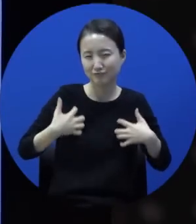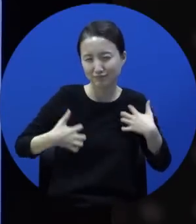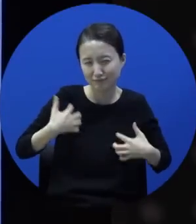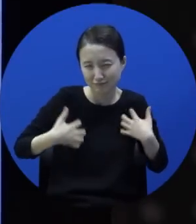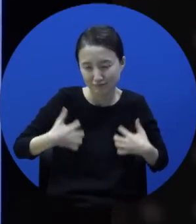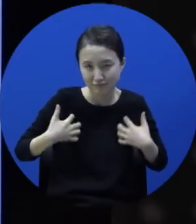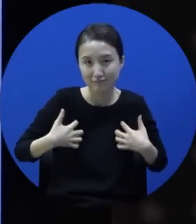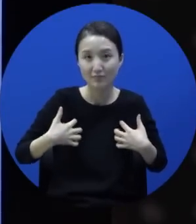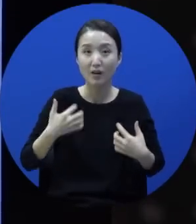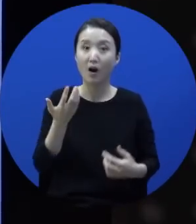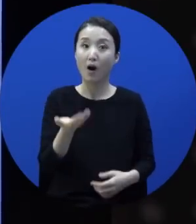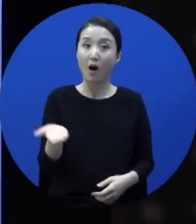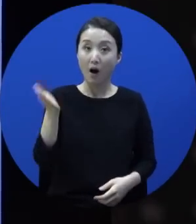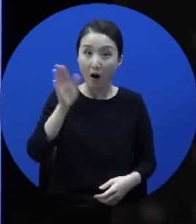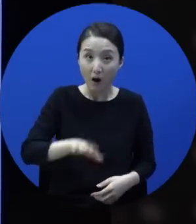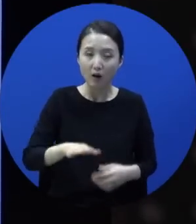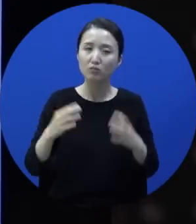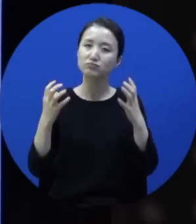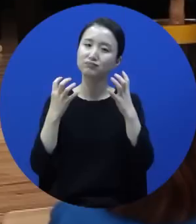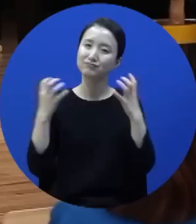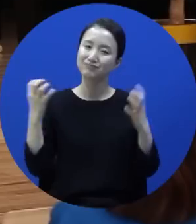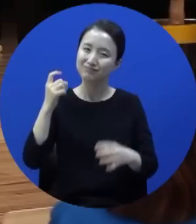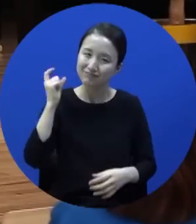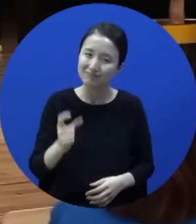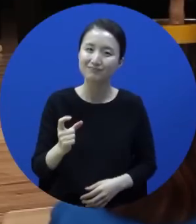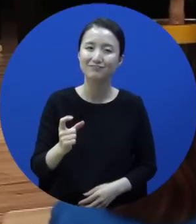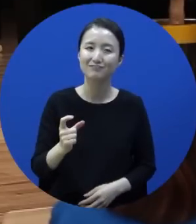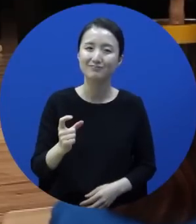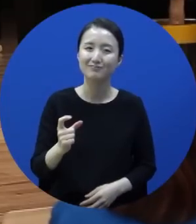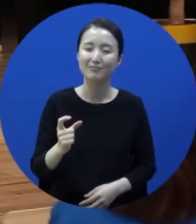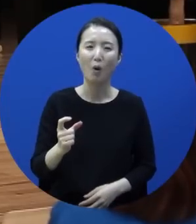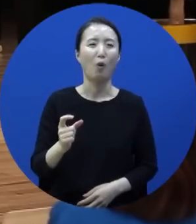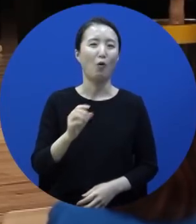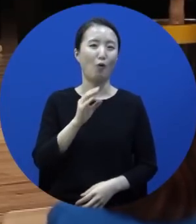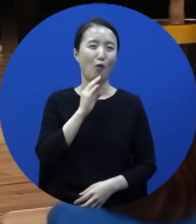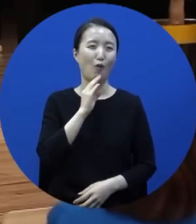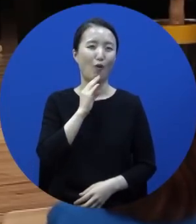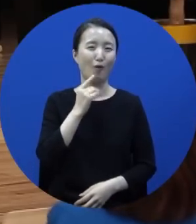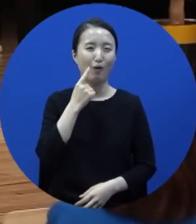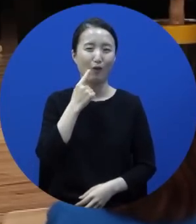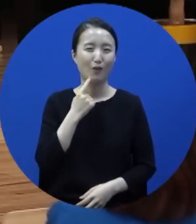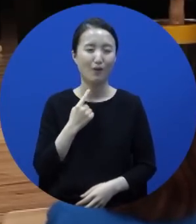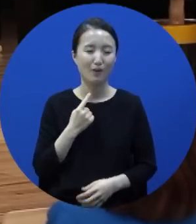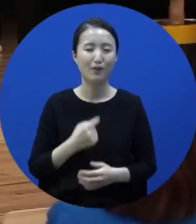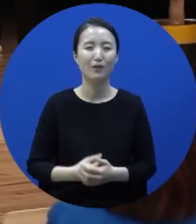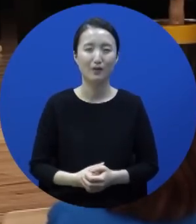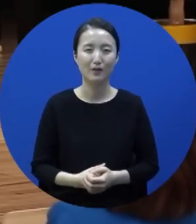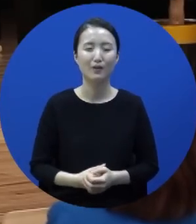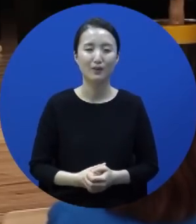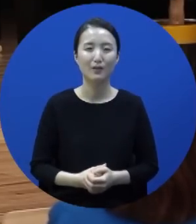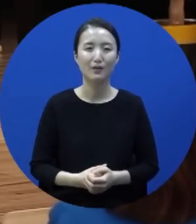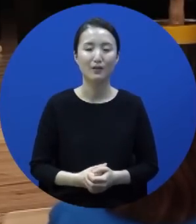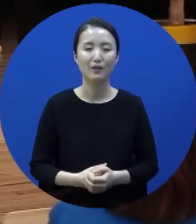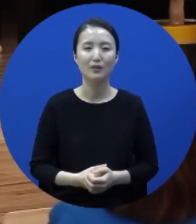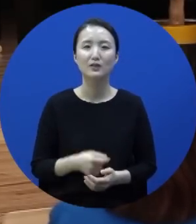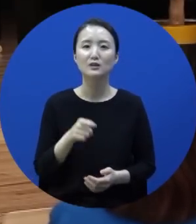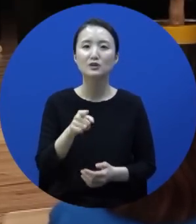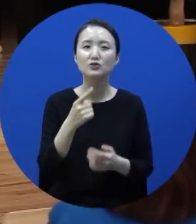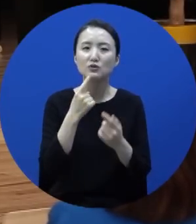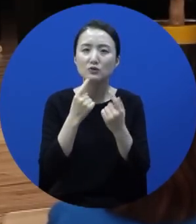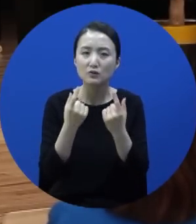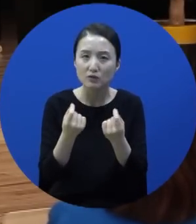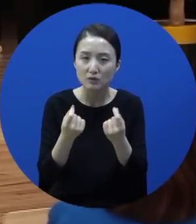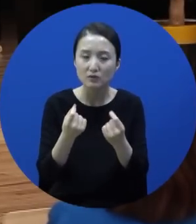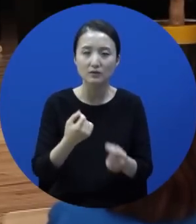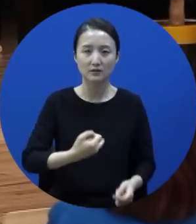먹는데도 살도 안 쪄요. 와, 정말 부럽죠. 네. 그런 딸이나 아들이 여러분들을